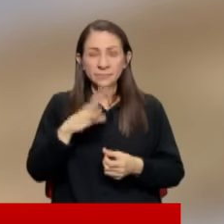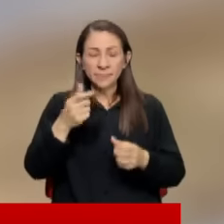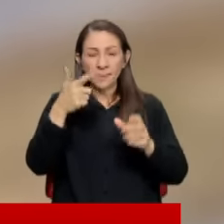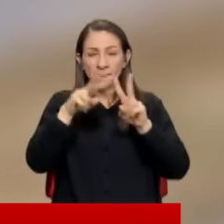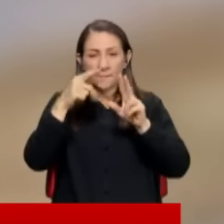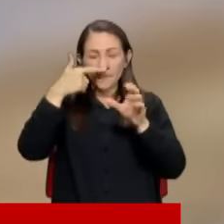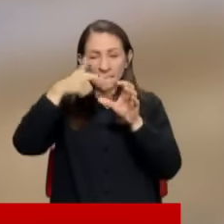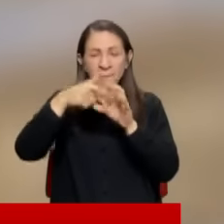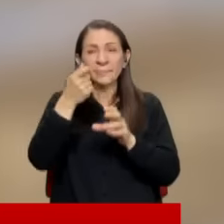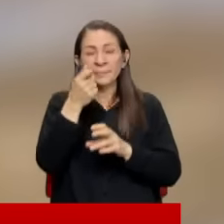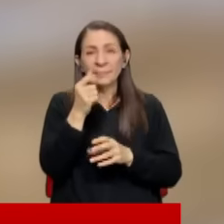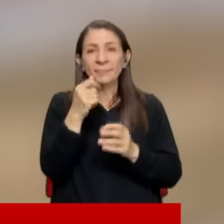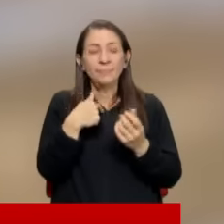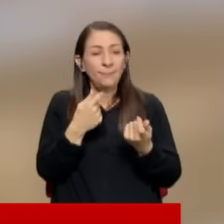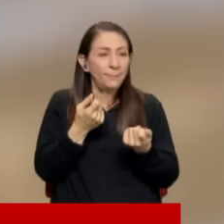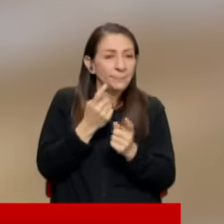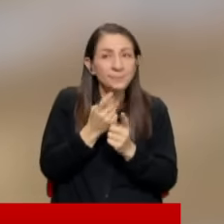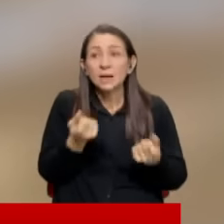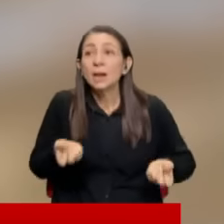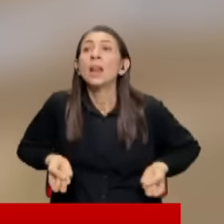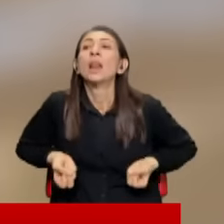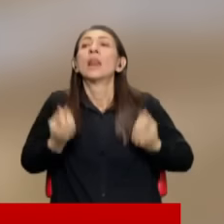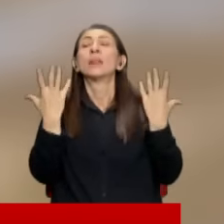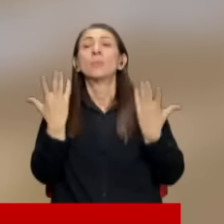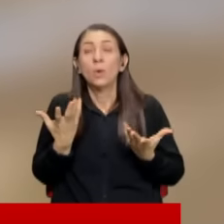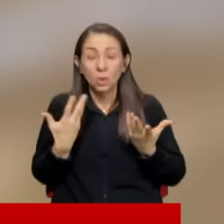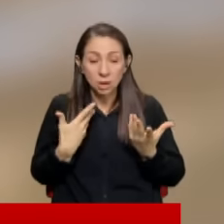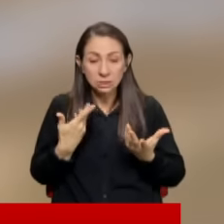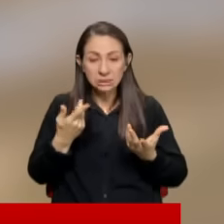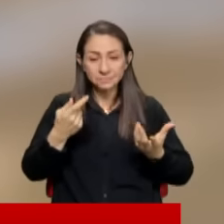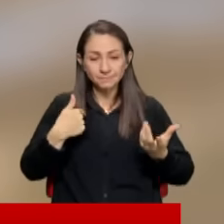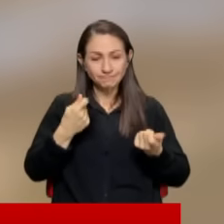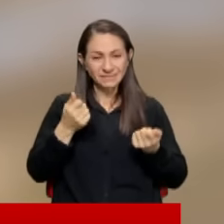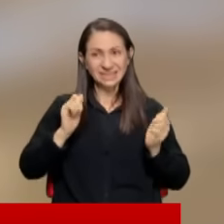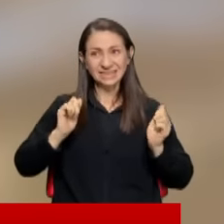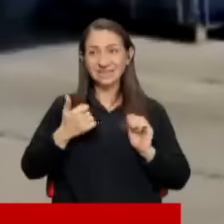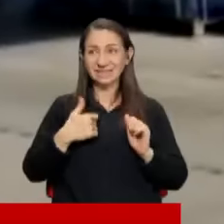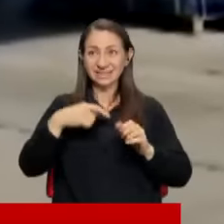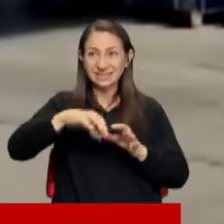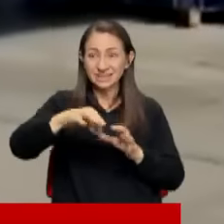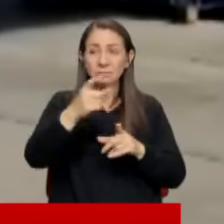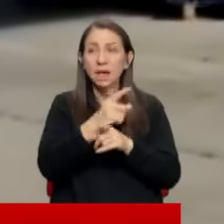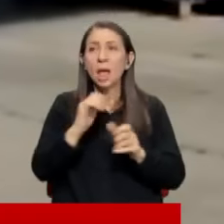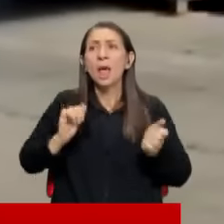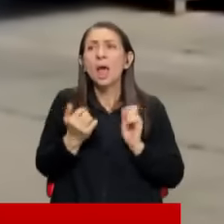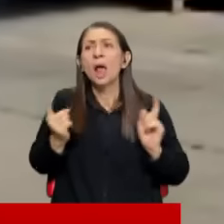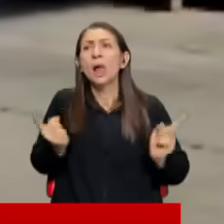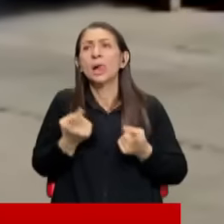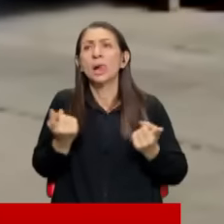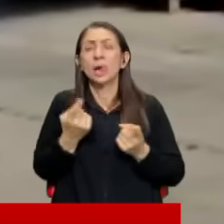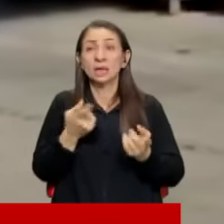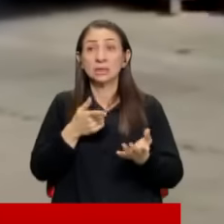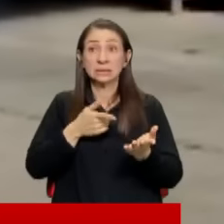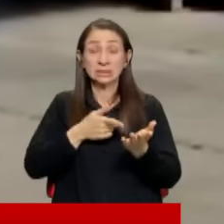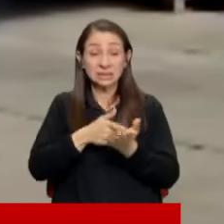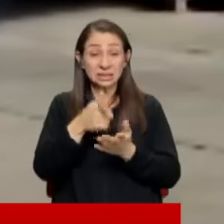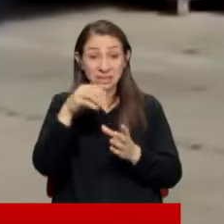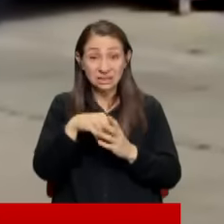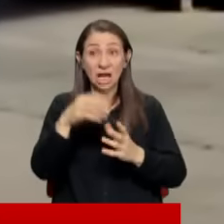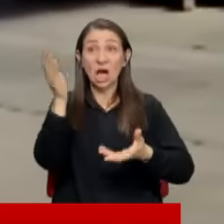mazot fiyatlarımızla baş edememekteyiz. Üretimimizin kısıtlanmasına neden olmaktadır. Yani tarla ziraatında da